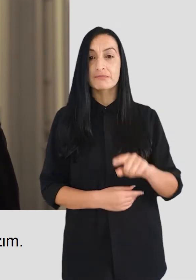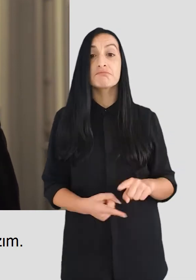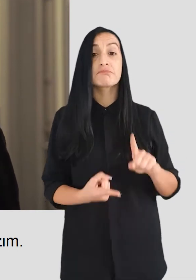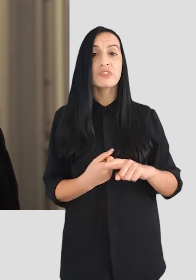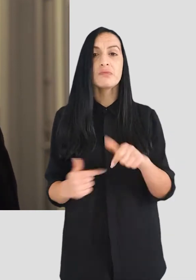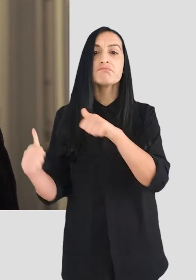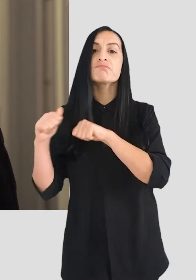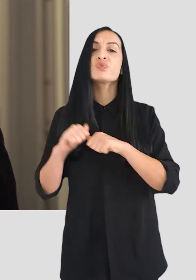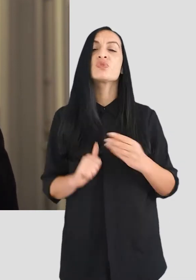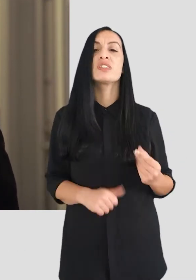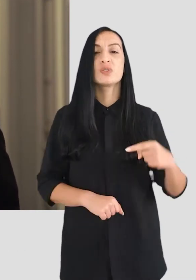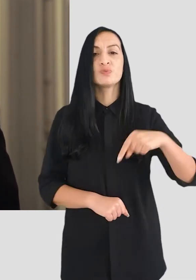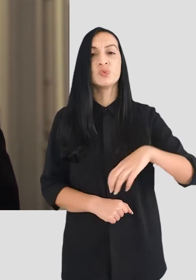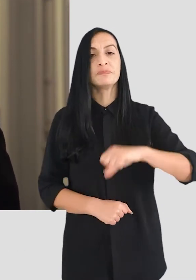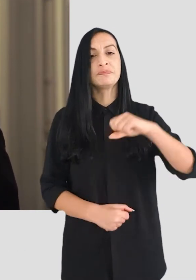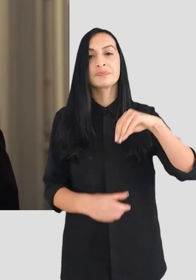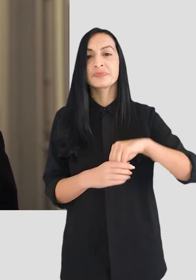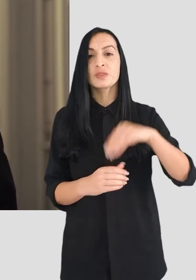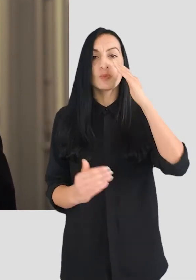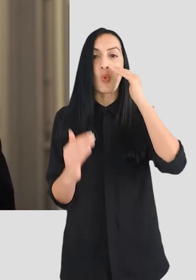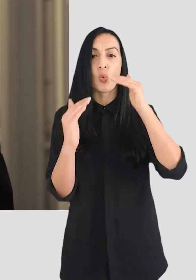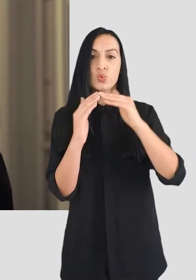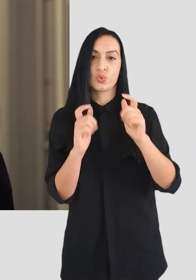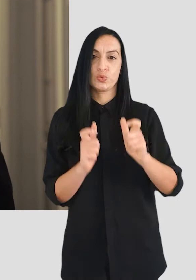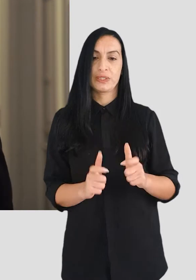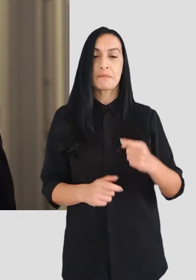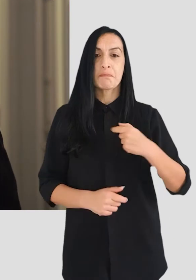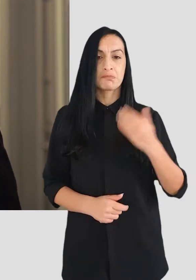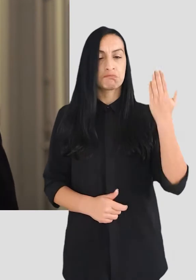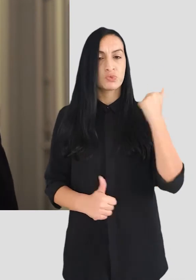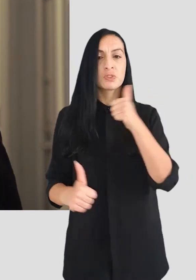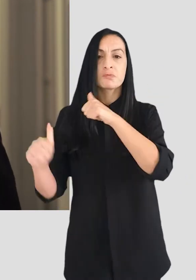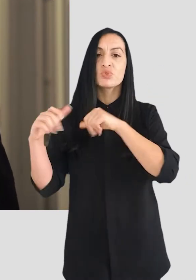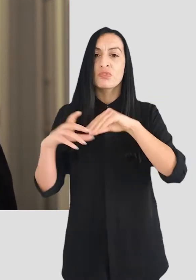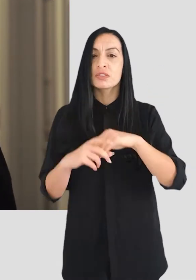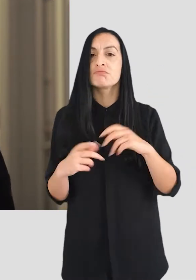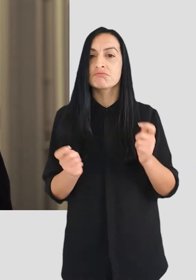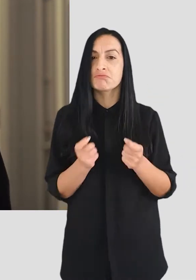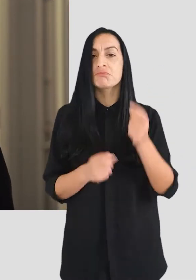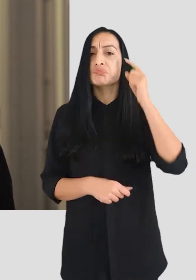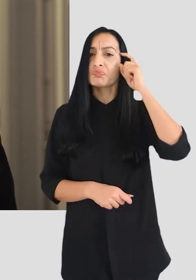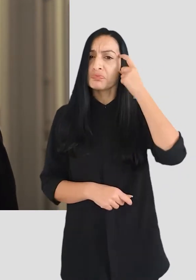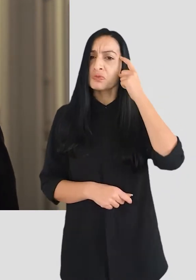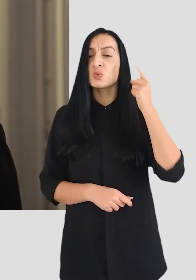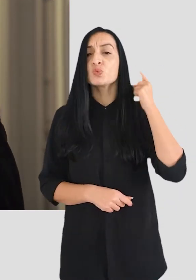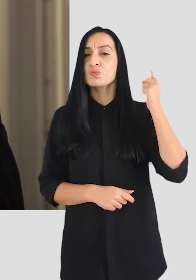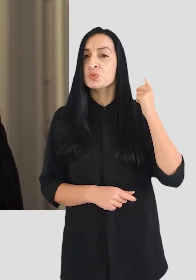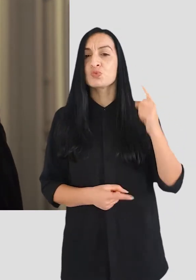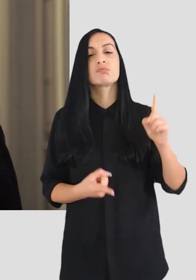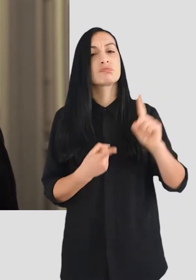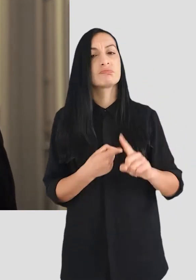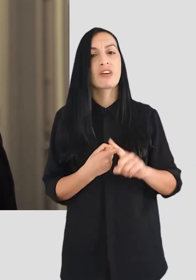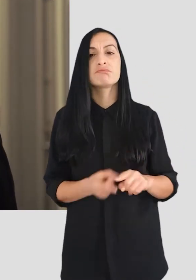olması lazım. Dolayısıyla üniversiteler bunu yapabilecek bir merkez. Ben de üniversitede çalışırken böyle bir